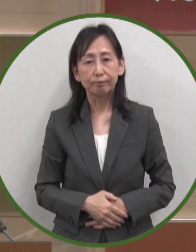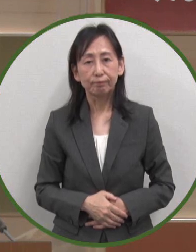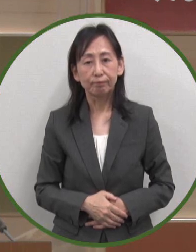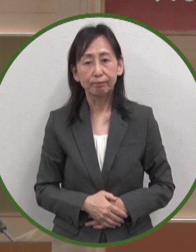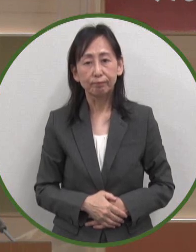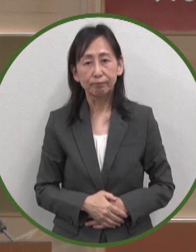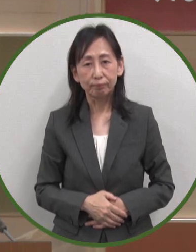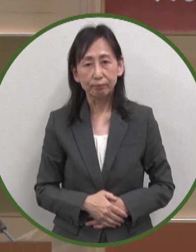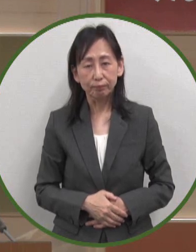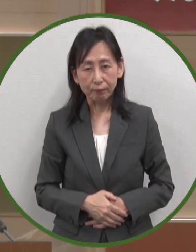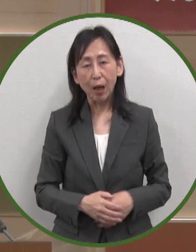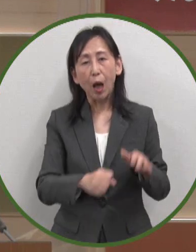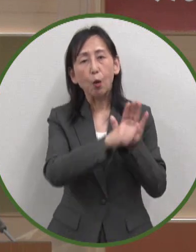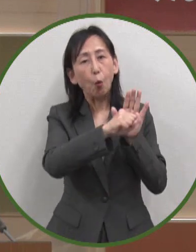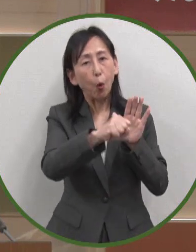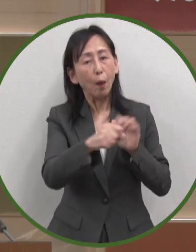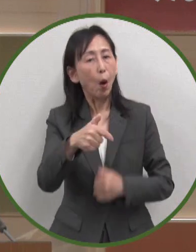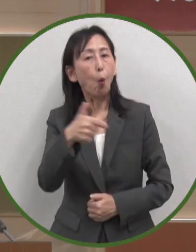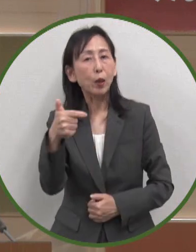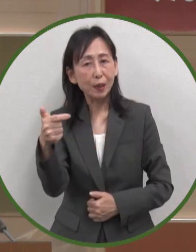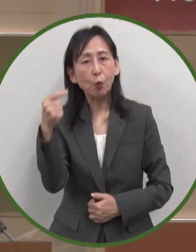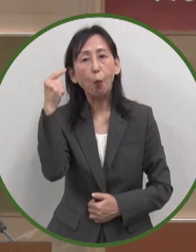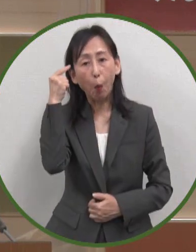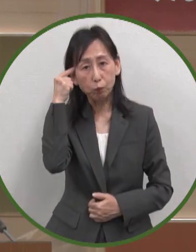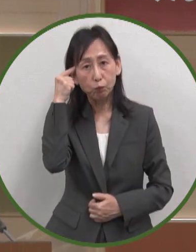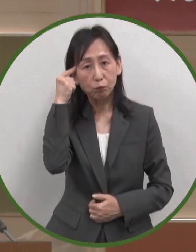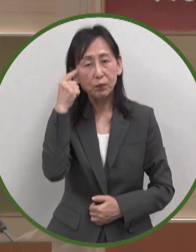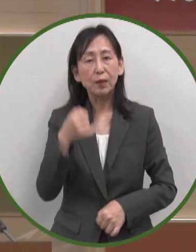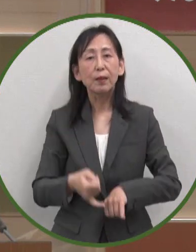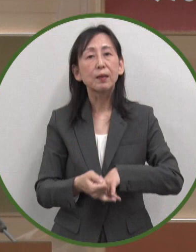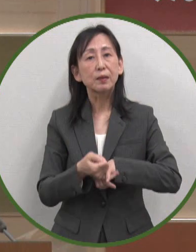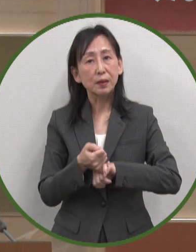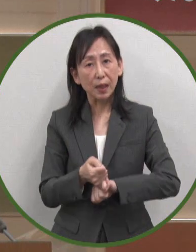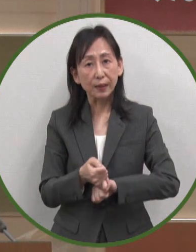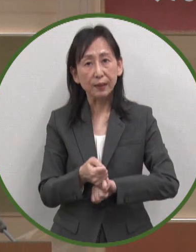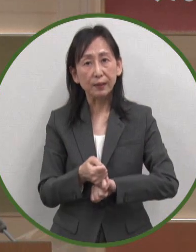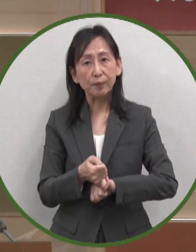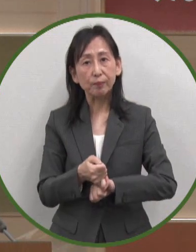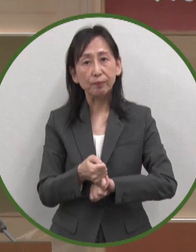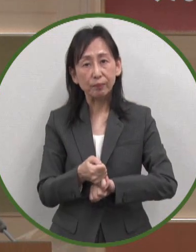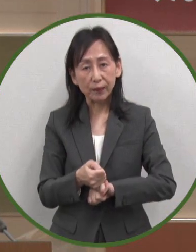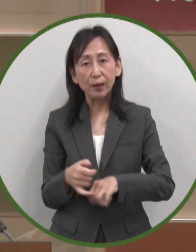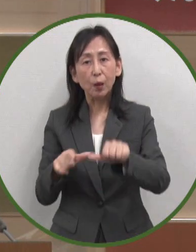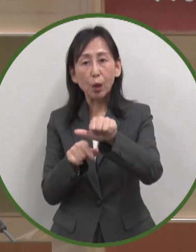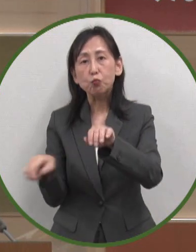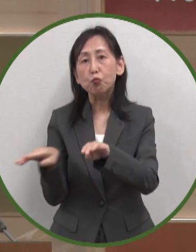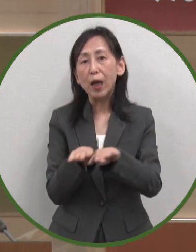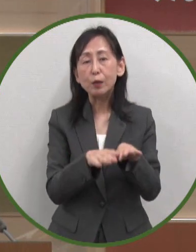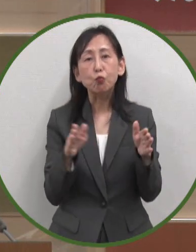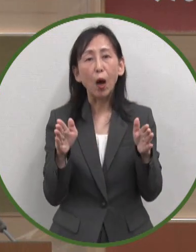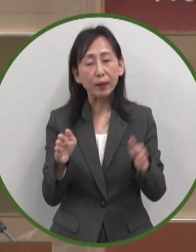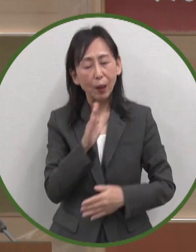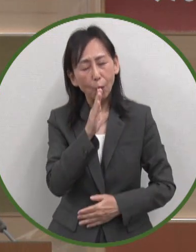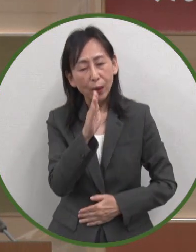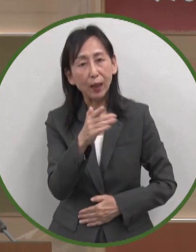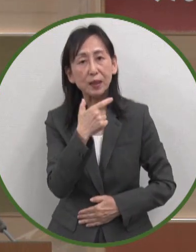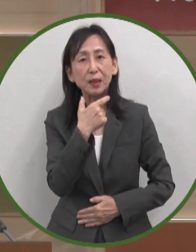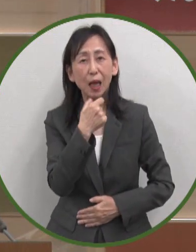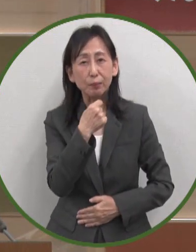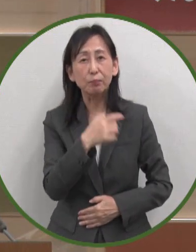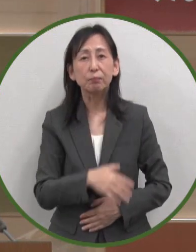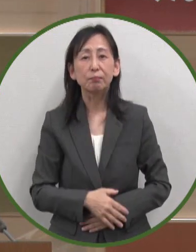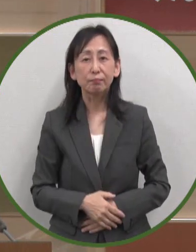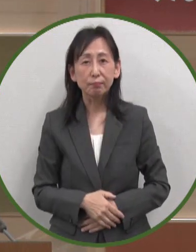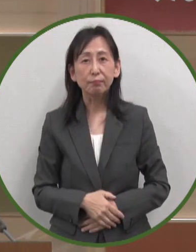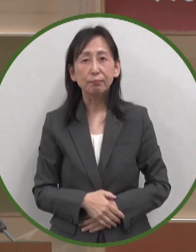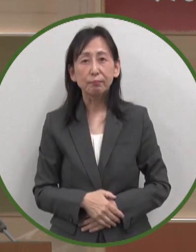効果がかなり出てきますので、ぜひですね、ここはこの連休中、まあ、お願いしたい、まあ、せっかくの連休